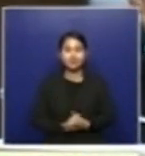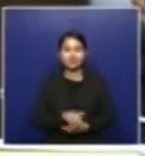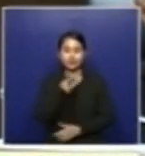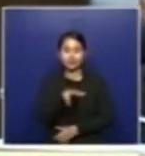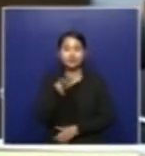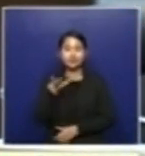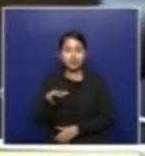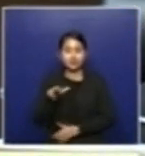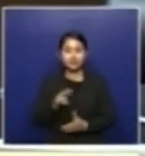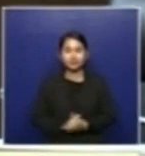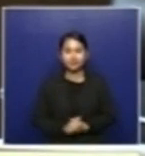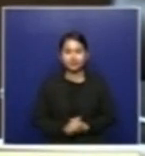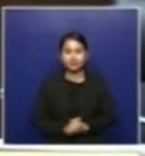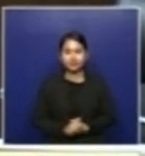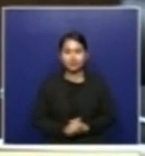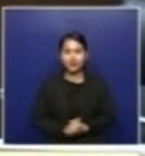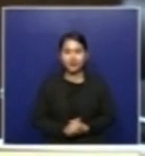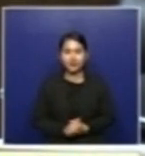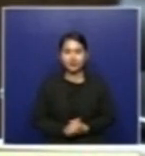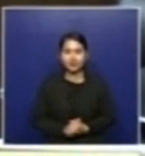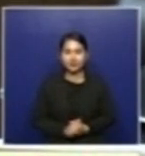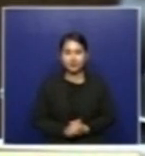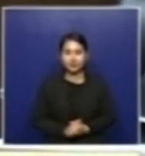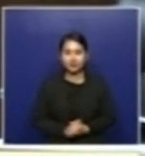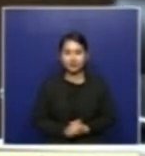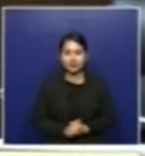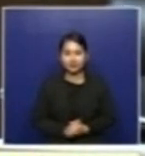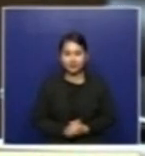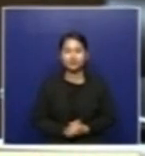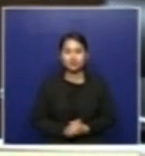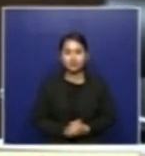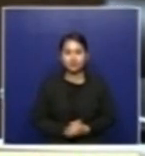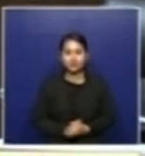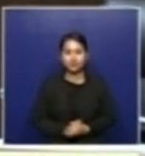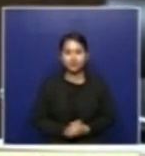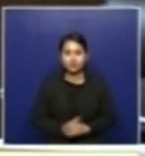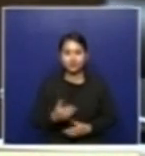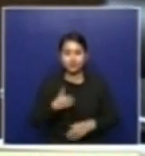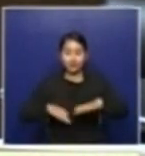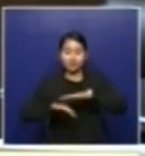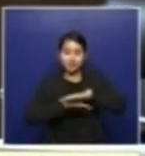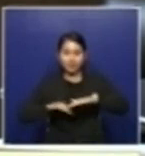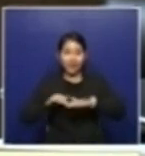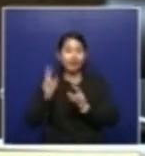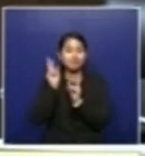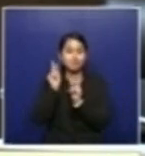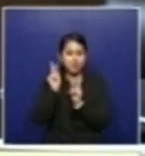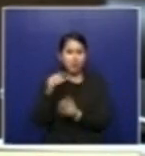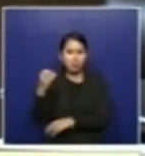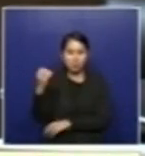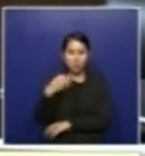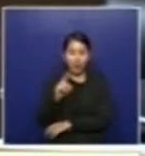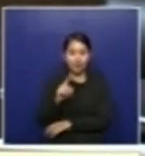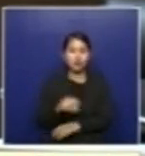ยท่านประธานครับจากข้อมูลเนี่ยสื่อมวลชนเนี่ยนะครับก็บอกว่าคนร้